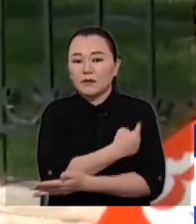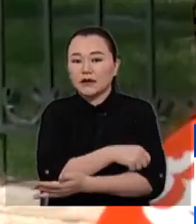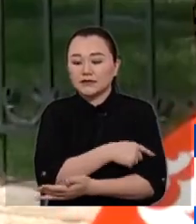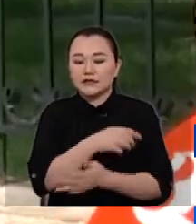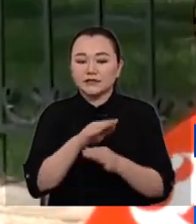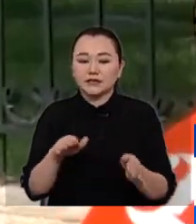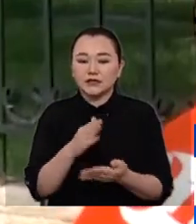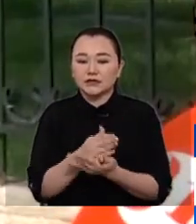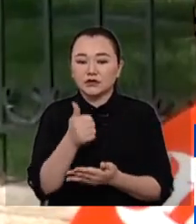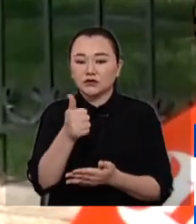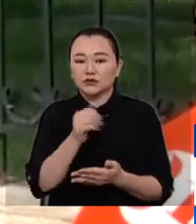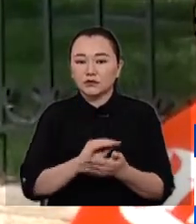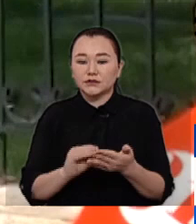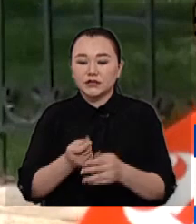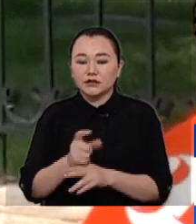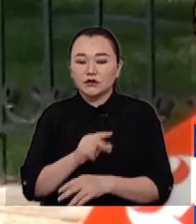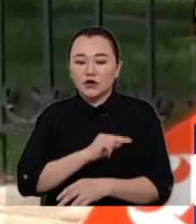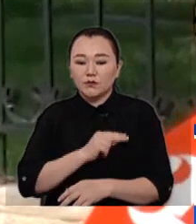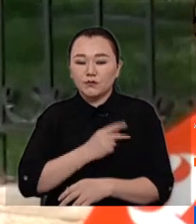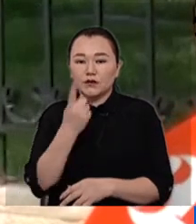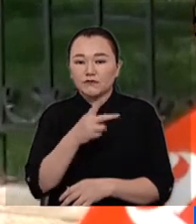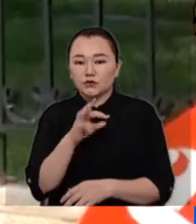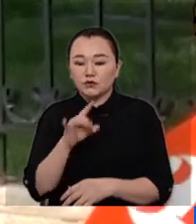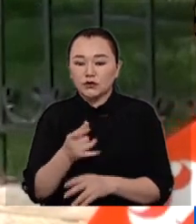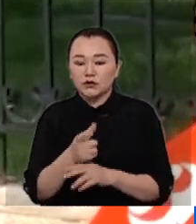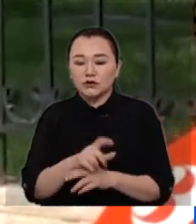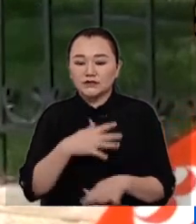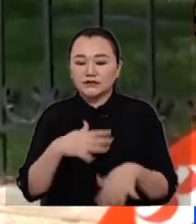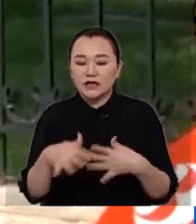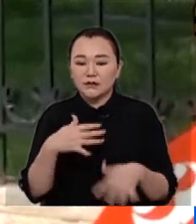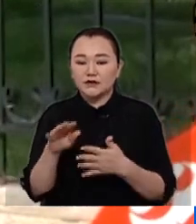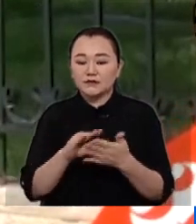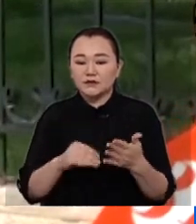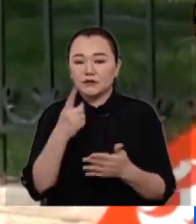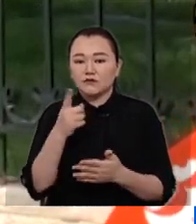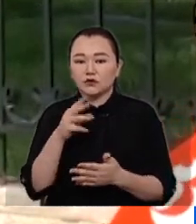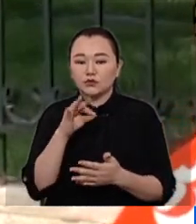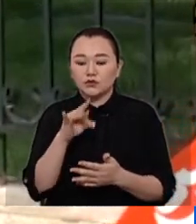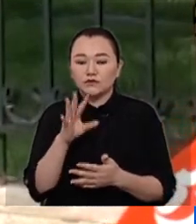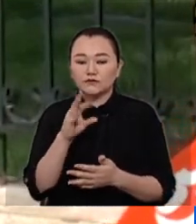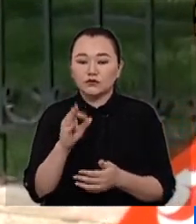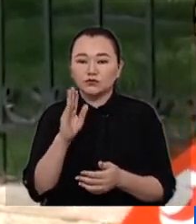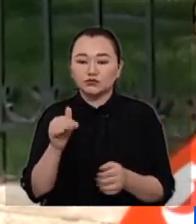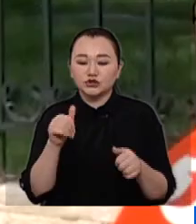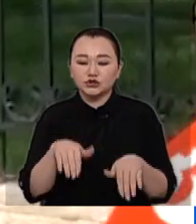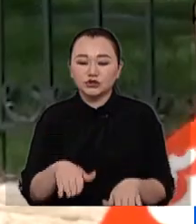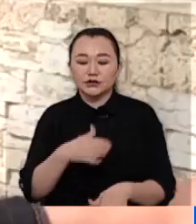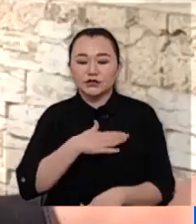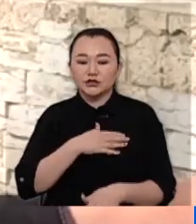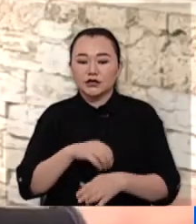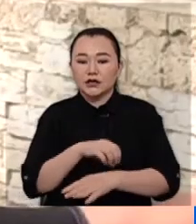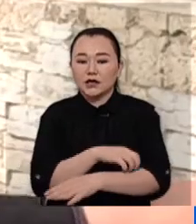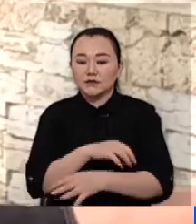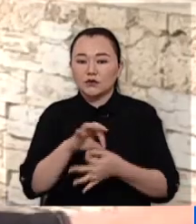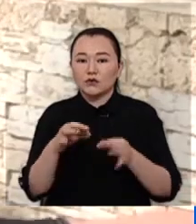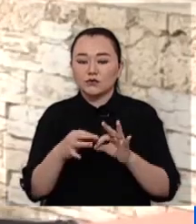дети, которые хорошо написали эту работу, да, первый тур. Есть дети, которые слабо написали первый тур. Поэтому это все будет решать наша комиссия.